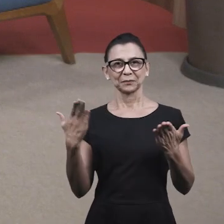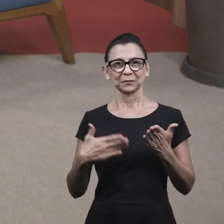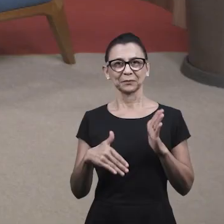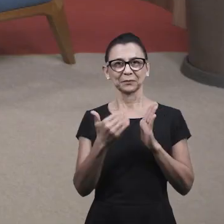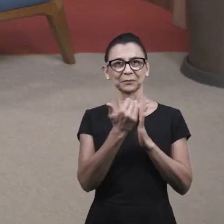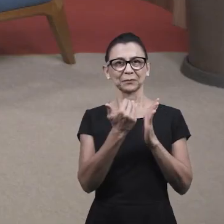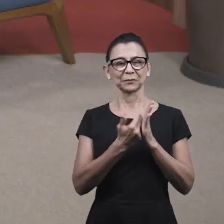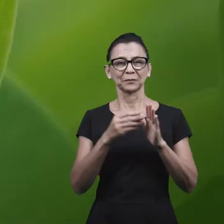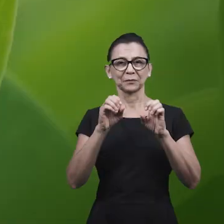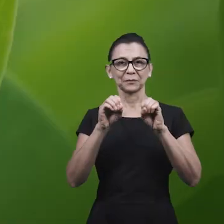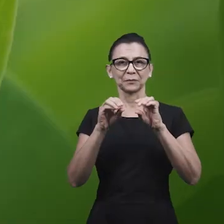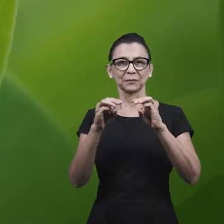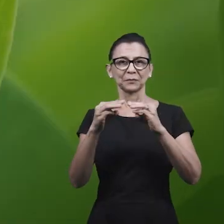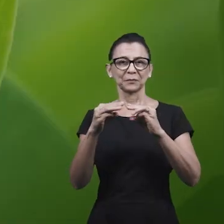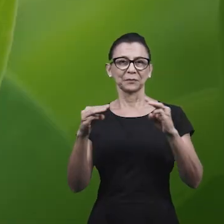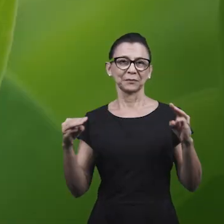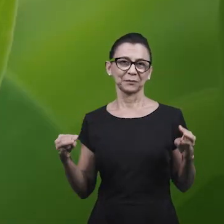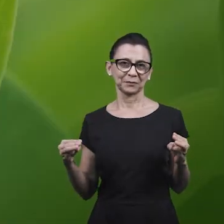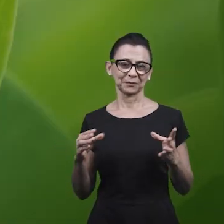Manaïm.